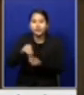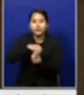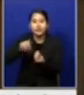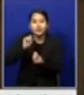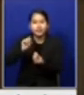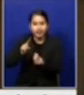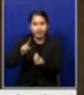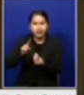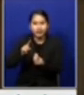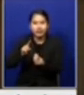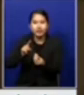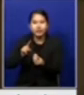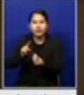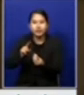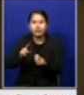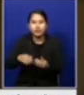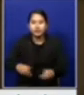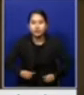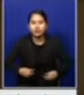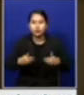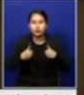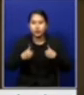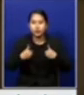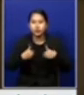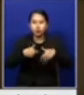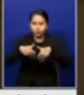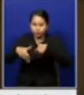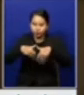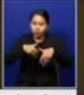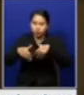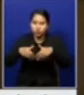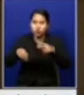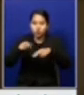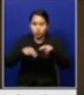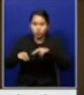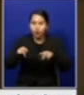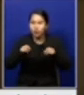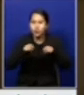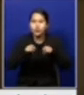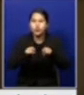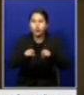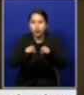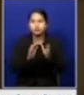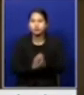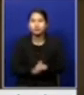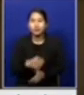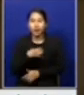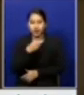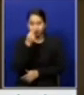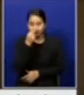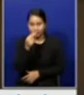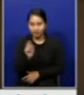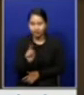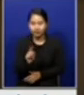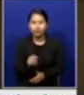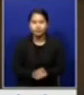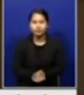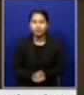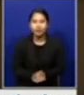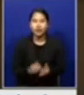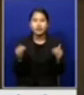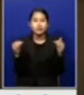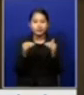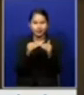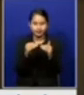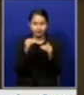ประชาชนประการต่อมาอยากเห็นในการที่จำกัดสิทธิของประชาชนบางประการ